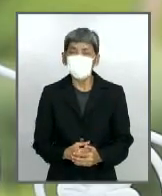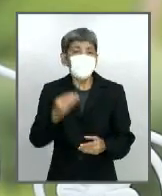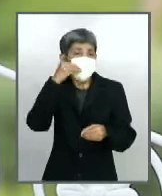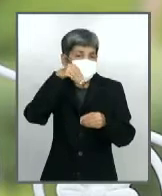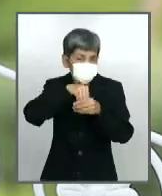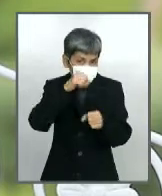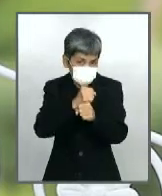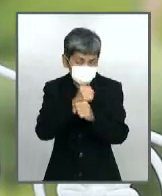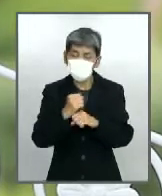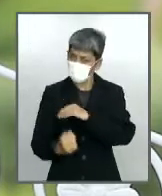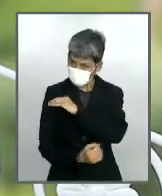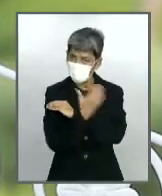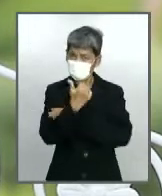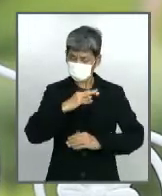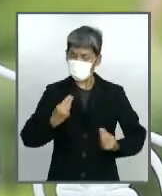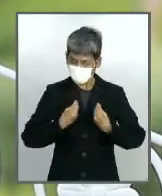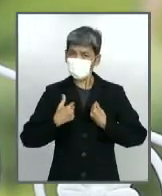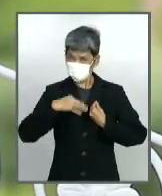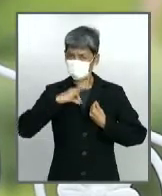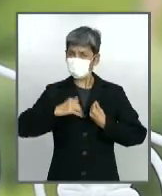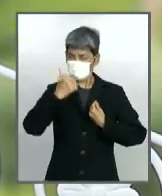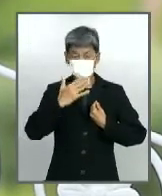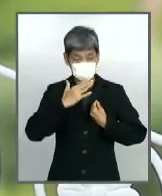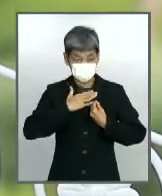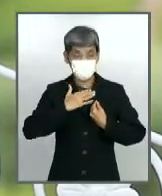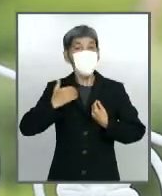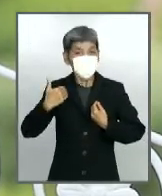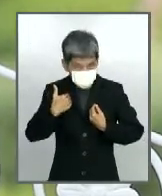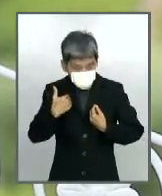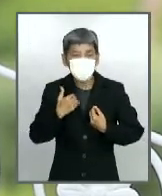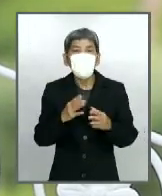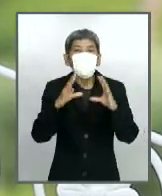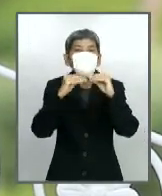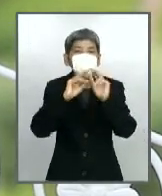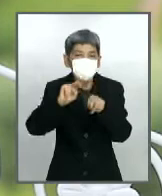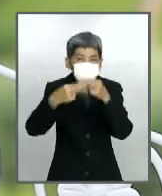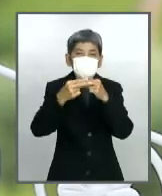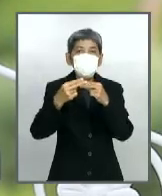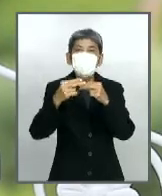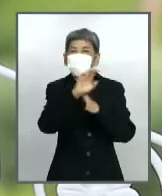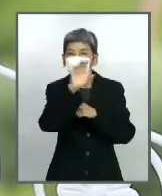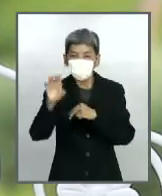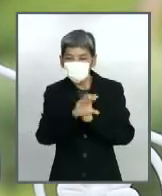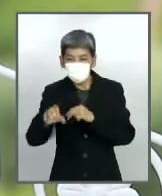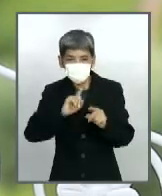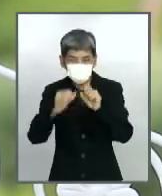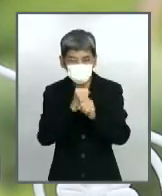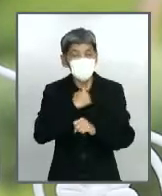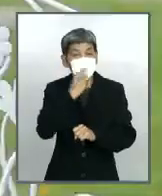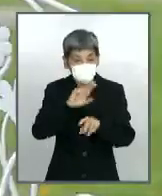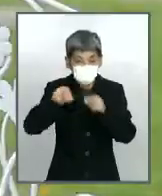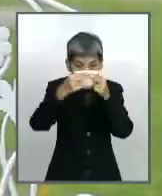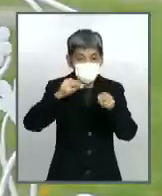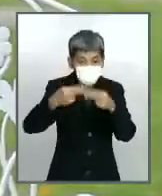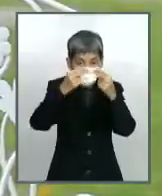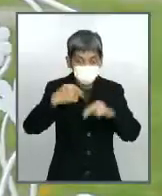จริงๆแล้ว Work From Home ให้โอกาสกับไมค์มากมายเลยนะคะจากการที่เราได้มีการเข้าร่วมประชุมผ่าน Zoom บ่อยๆเข้าบ่อยๆเข้าพอเ